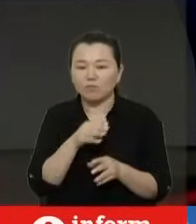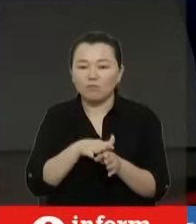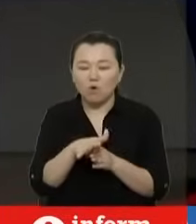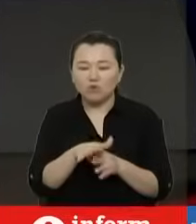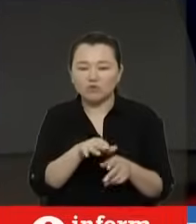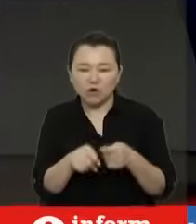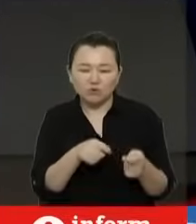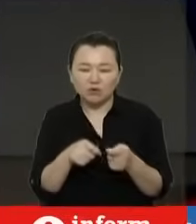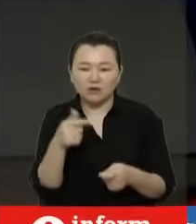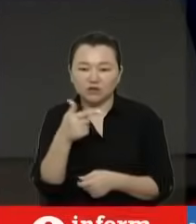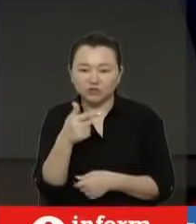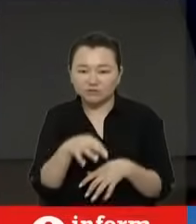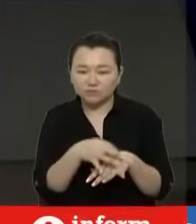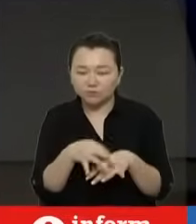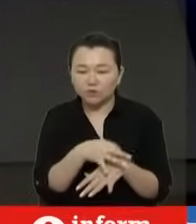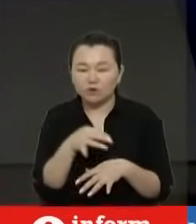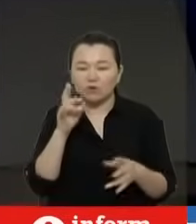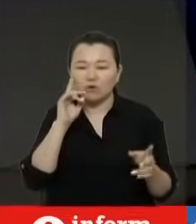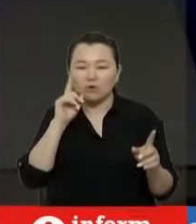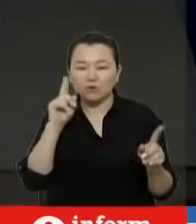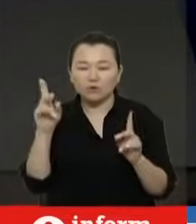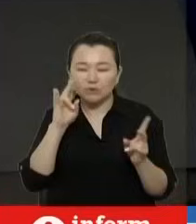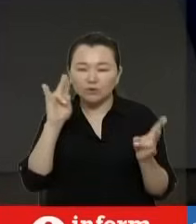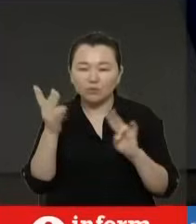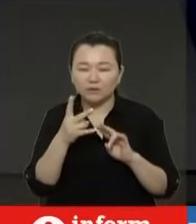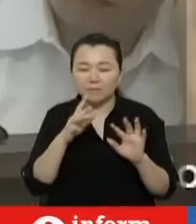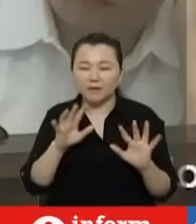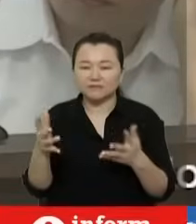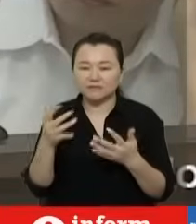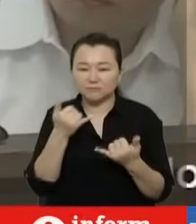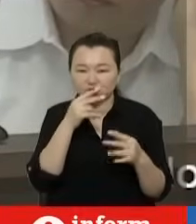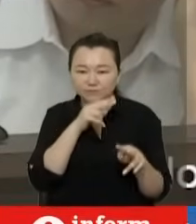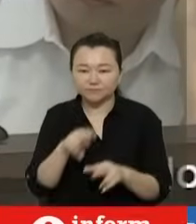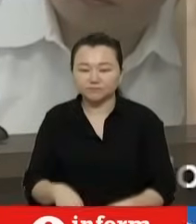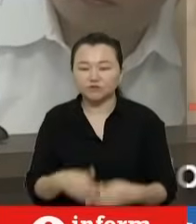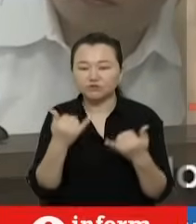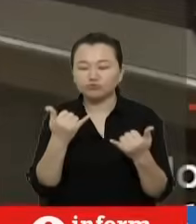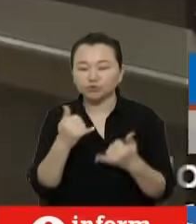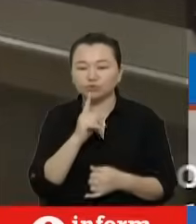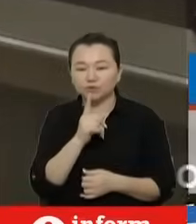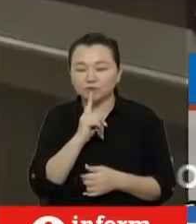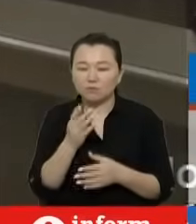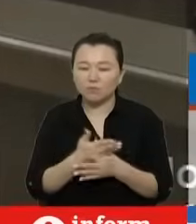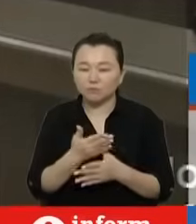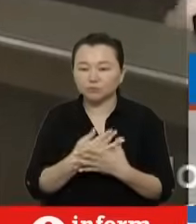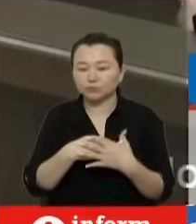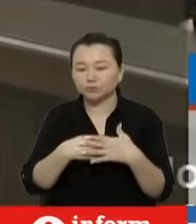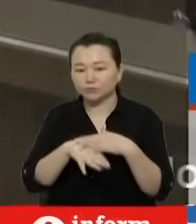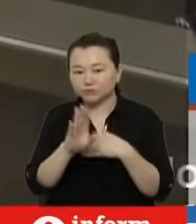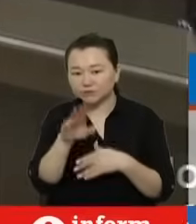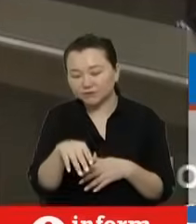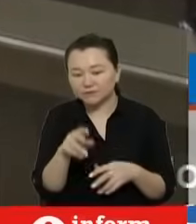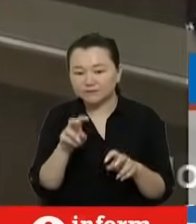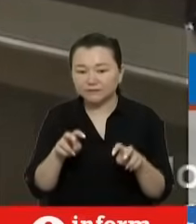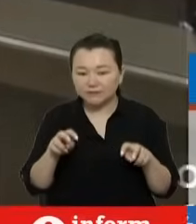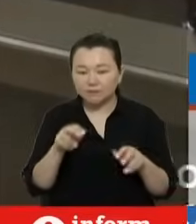над гражданской супругой. За громким процессом следит Оксана Матасова. Сегодня журналистов попросили удалиться из зала заседания.